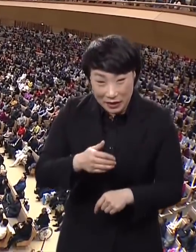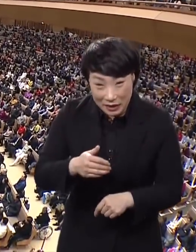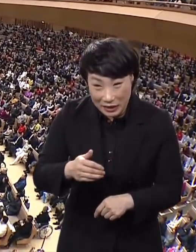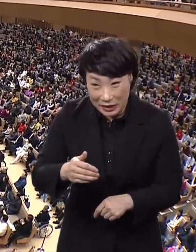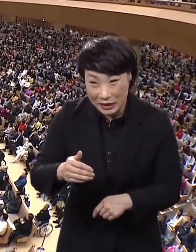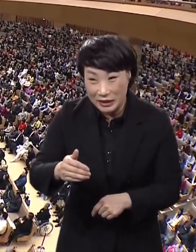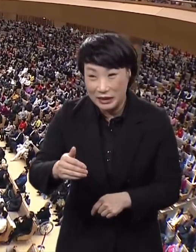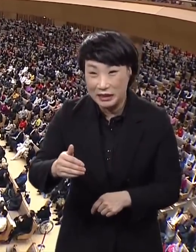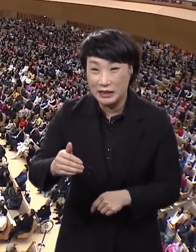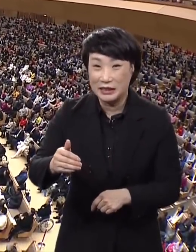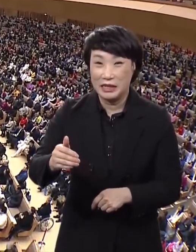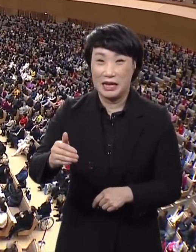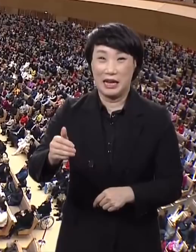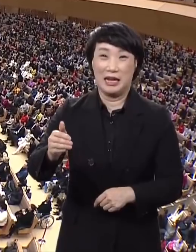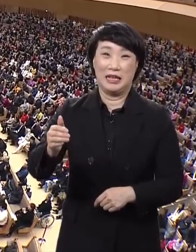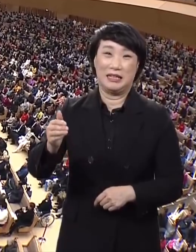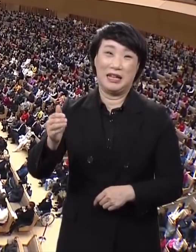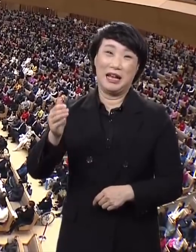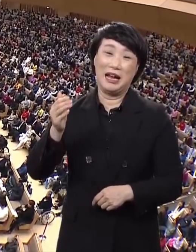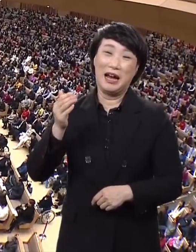십자가